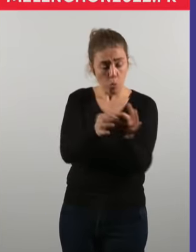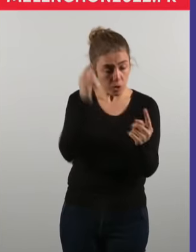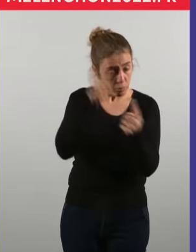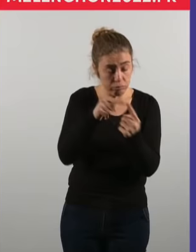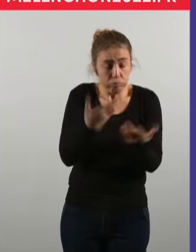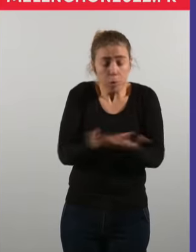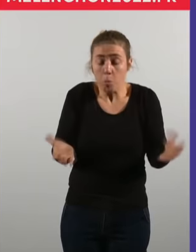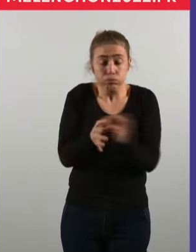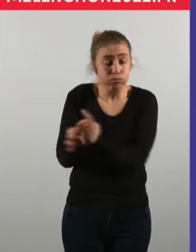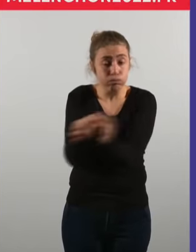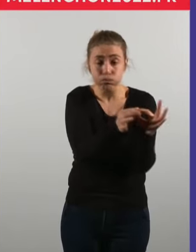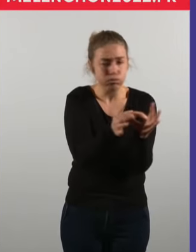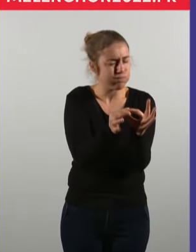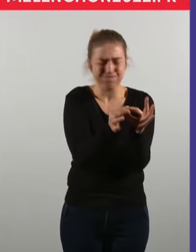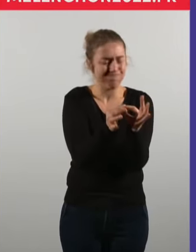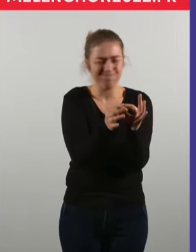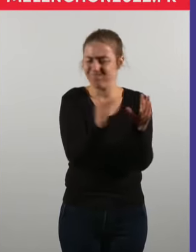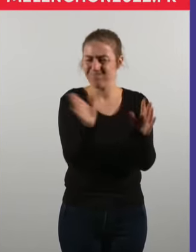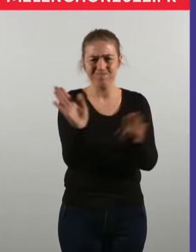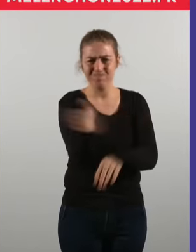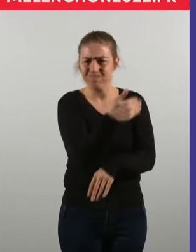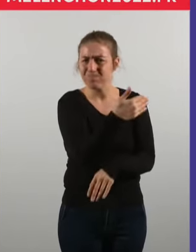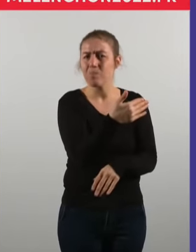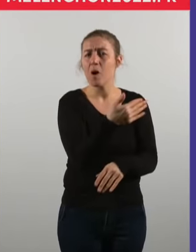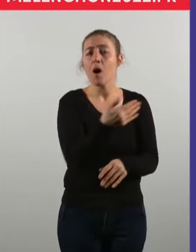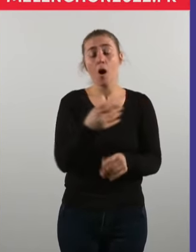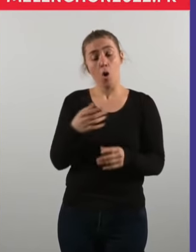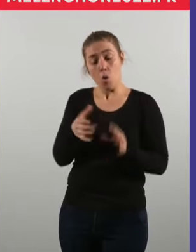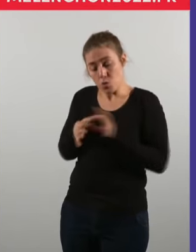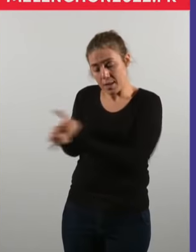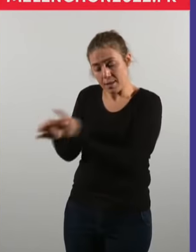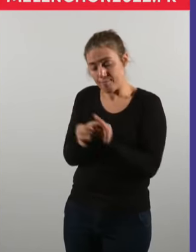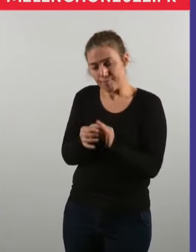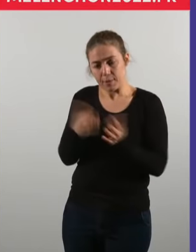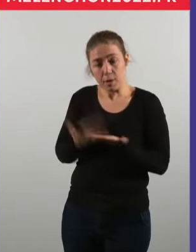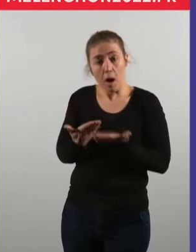dire que l'unité est une fin en soi.